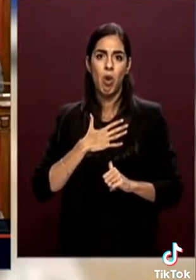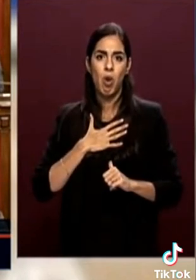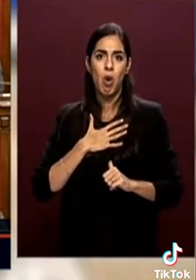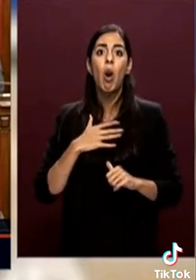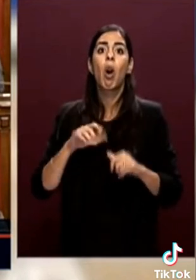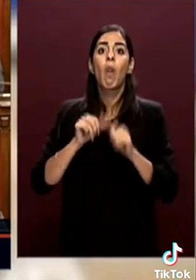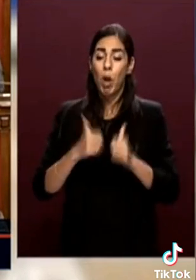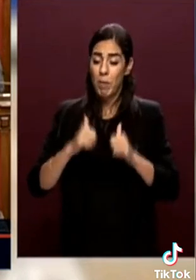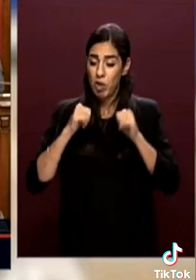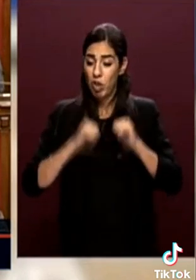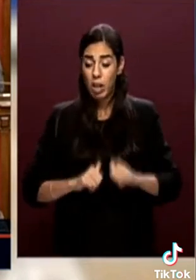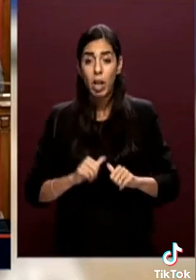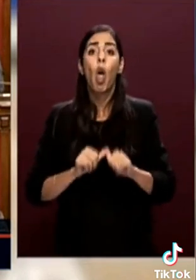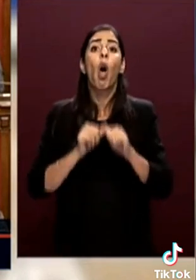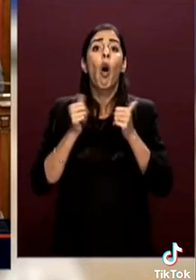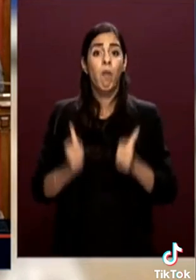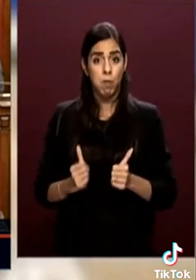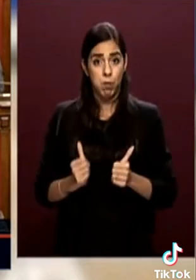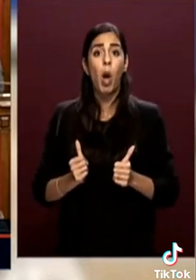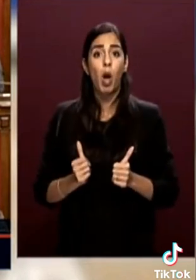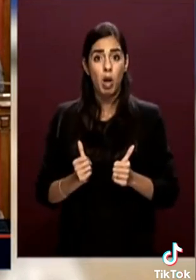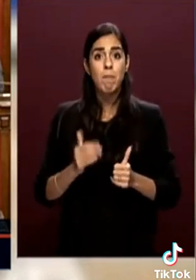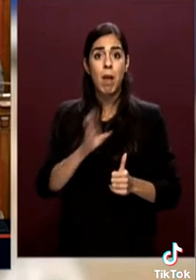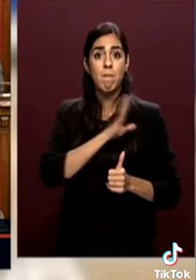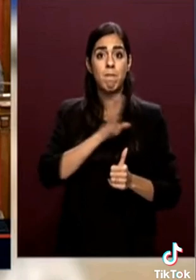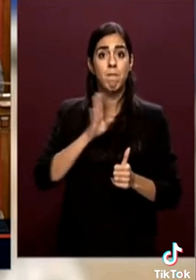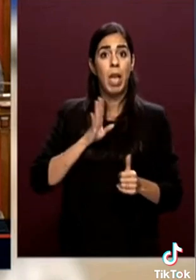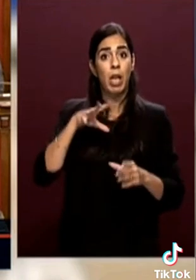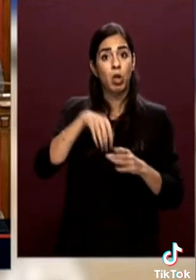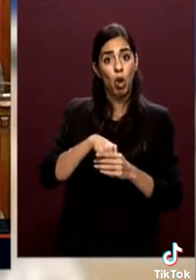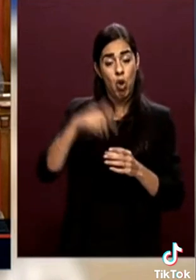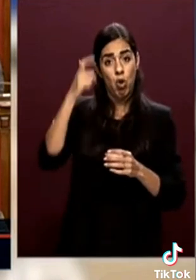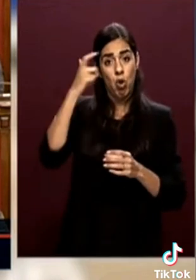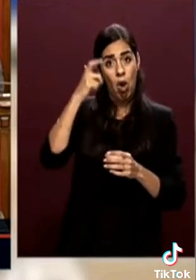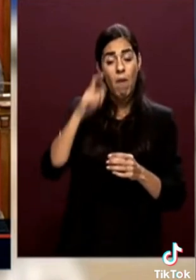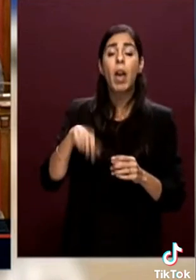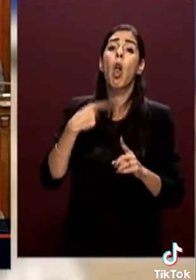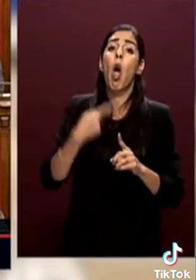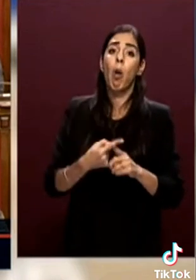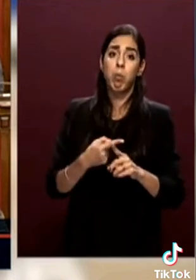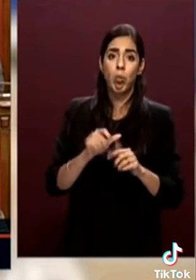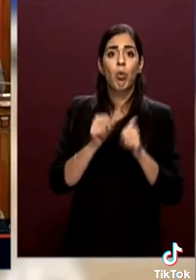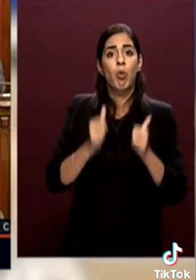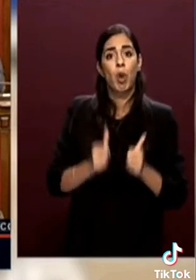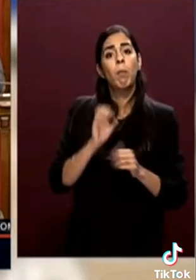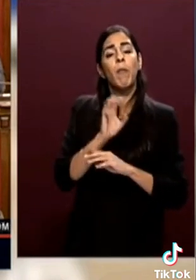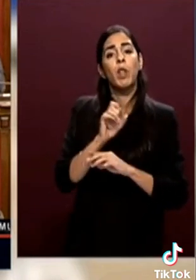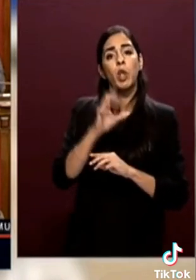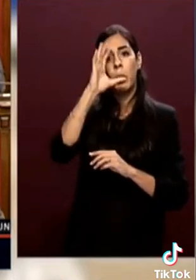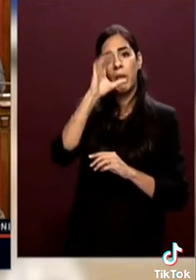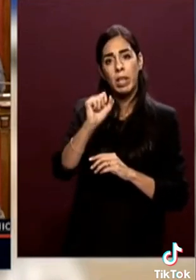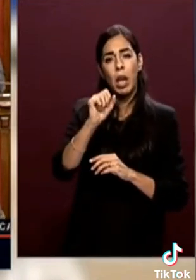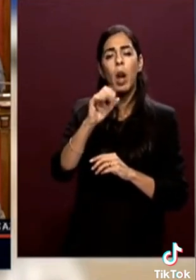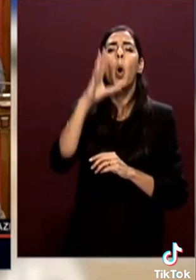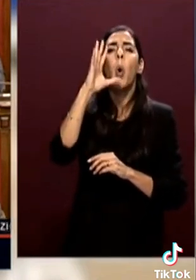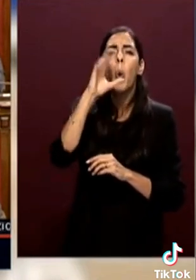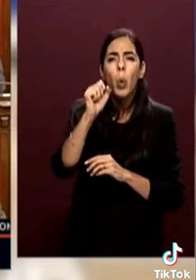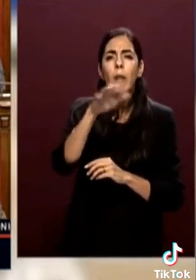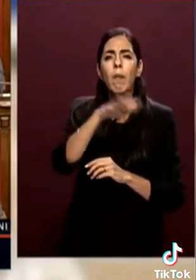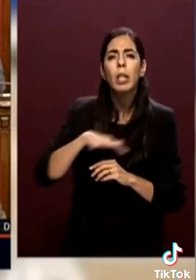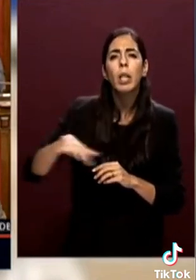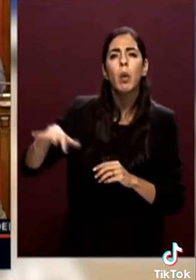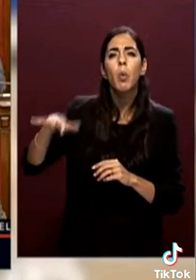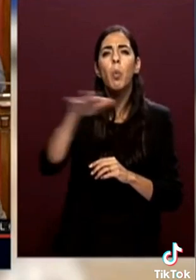e anche da professore universitario. Deve concludere, L'università è onorevole luogo Conte. del confronto democratico. Per queste ragioni,